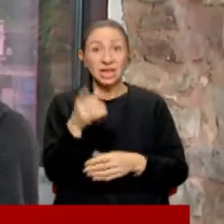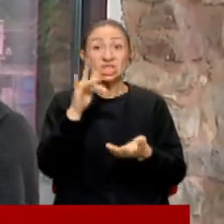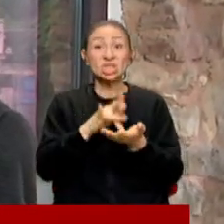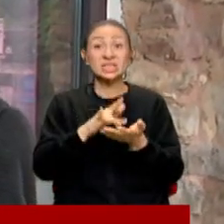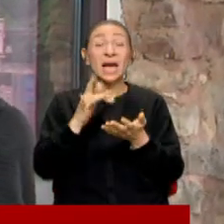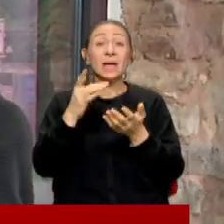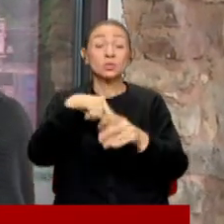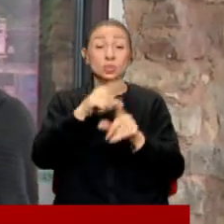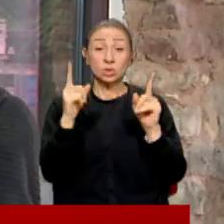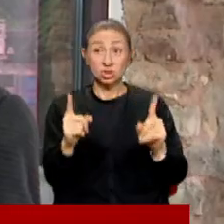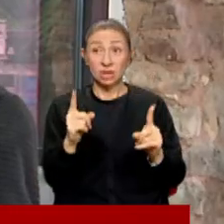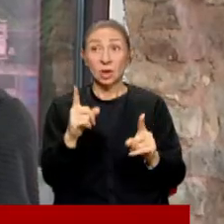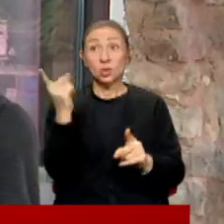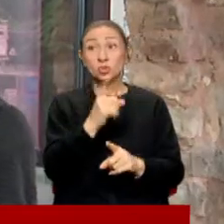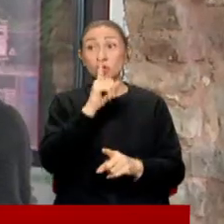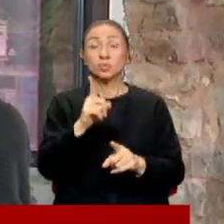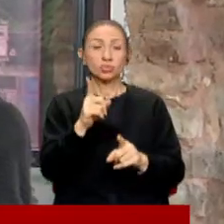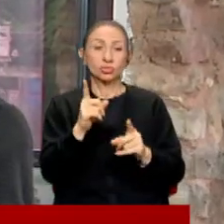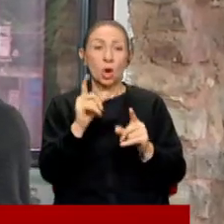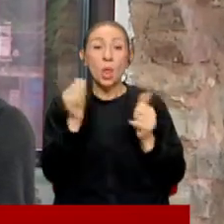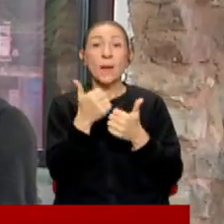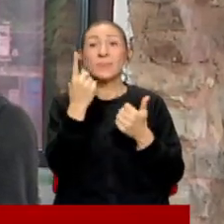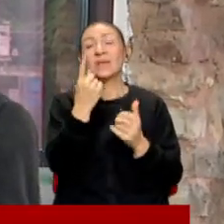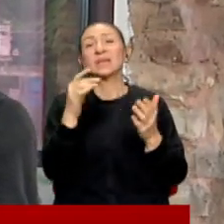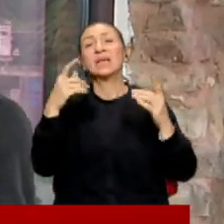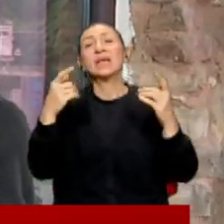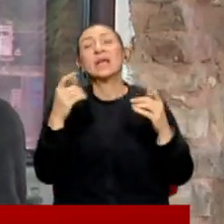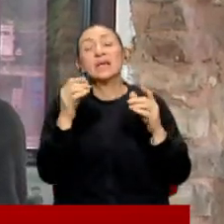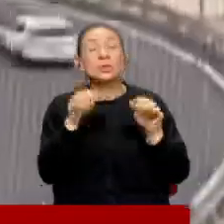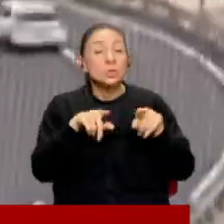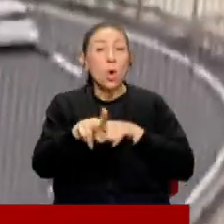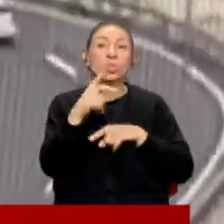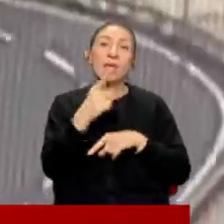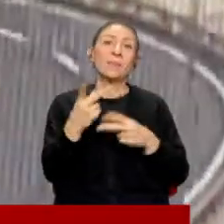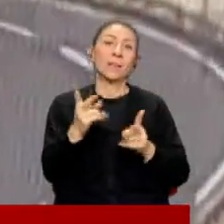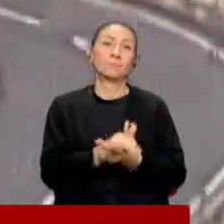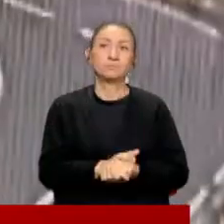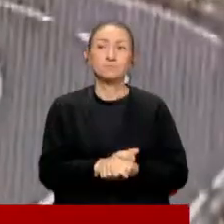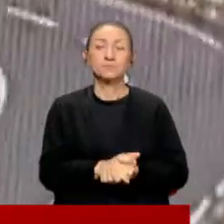cezalandırma sürecinde de %100 etki edebilecek bir aslında parametre diyebilirim.